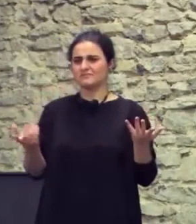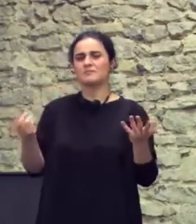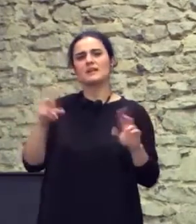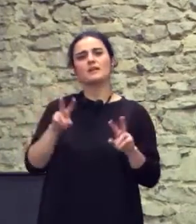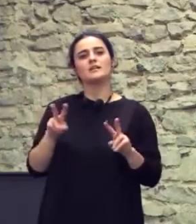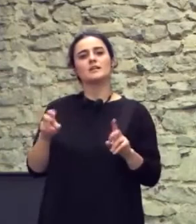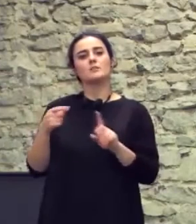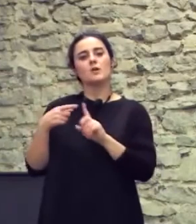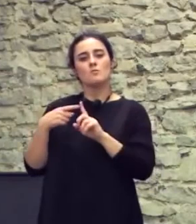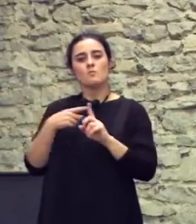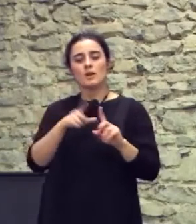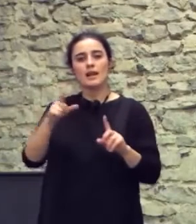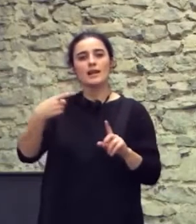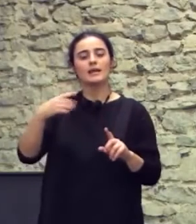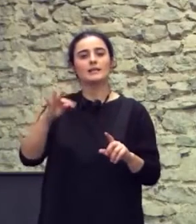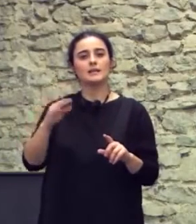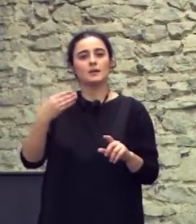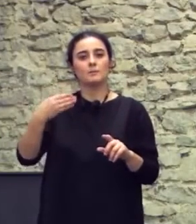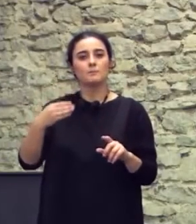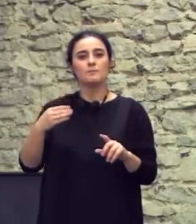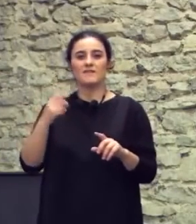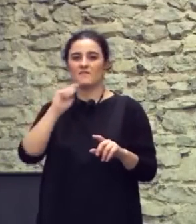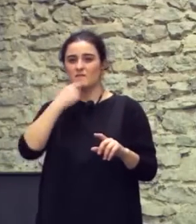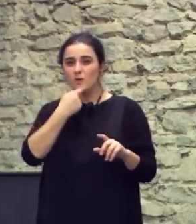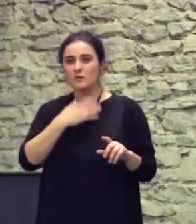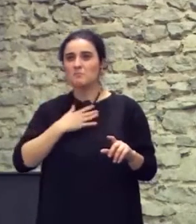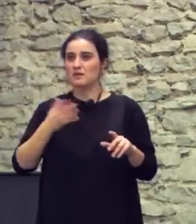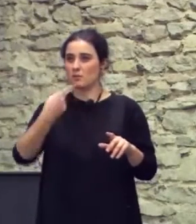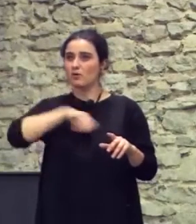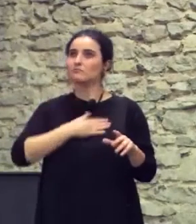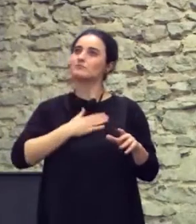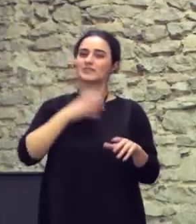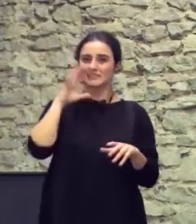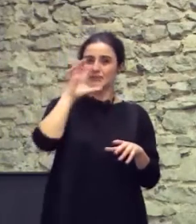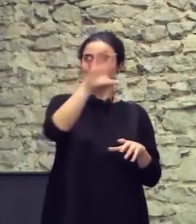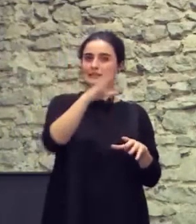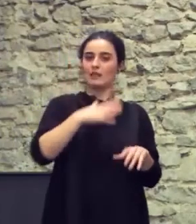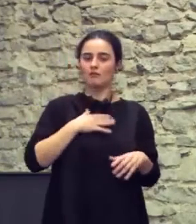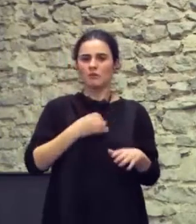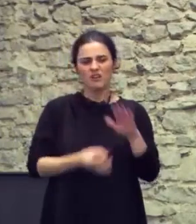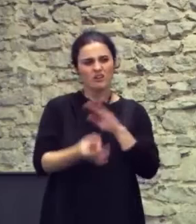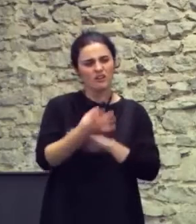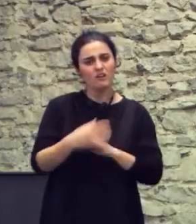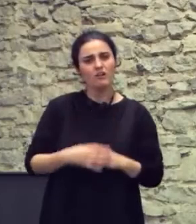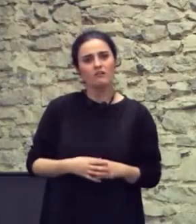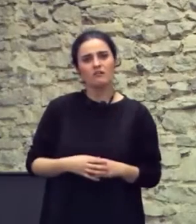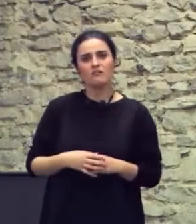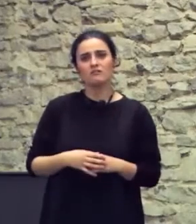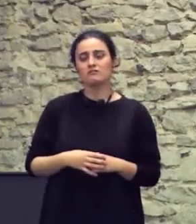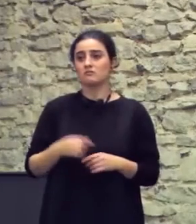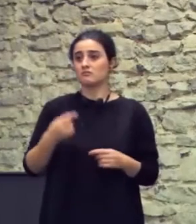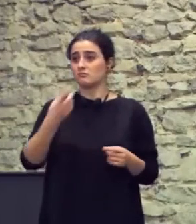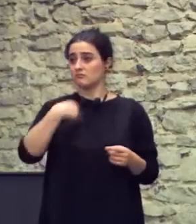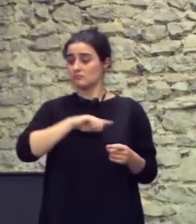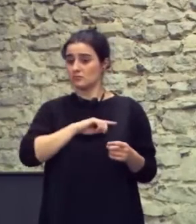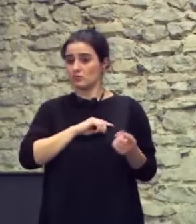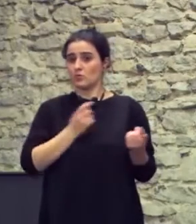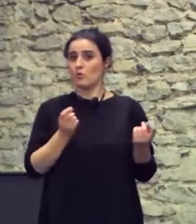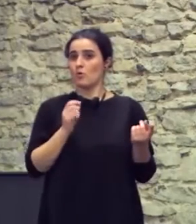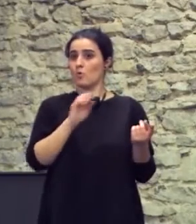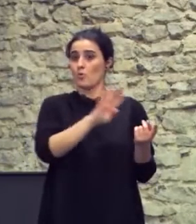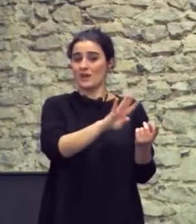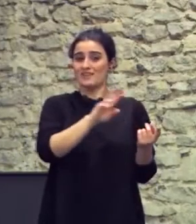bullying LGTB fobikoa egotea gure estatuetan, gure estatuetatik 42 ez dute